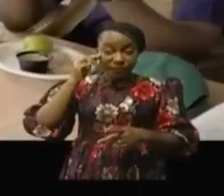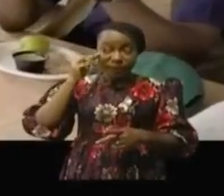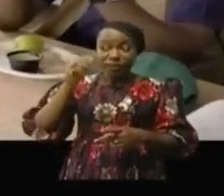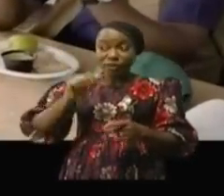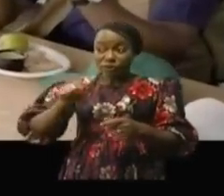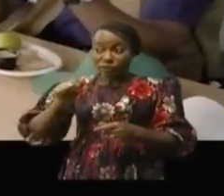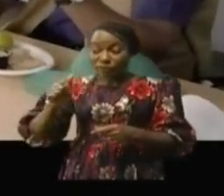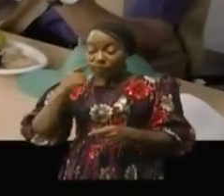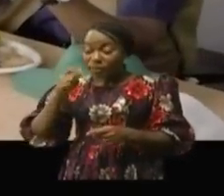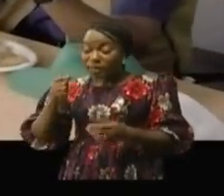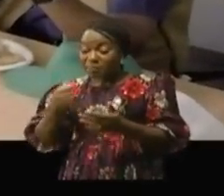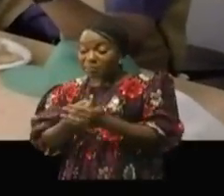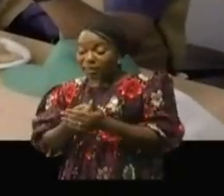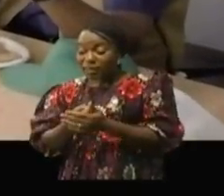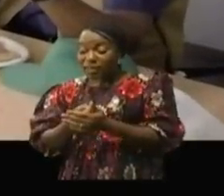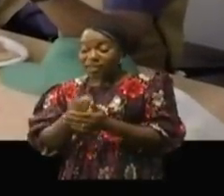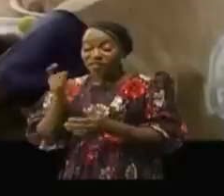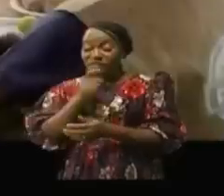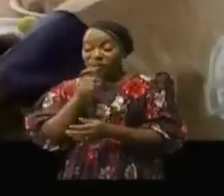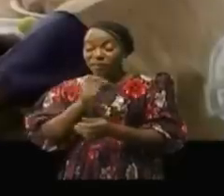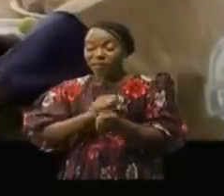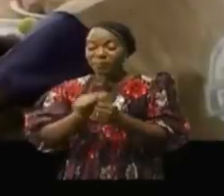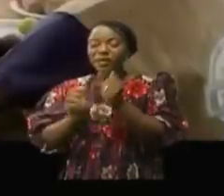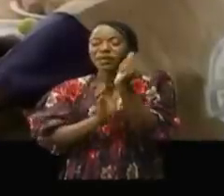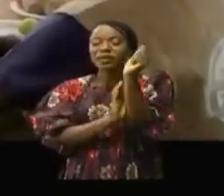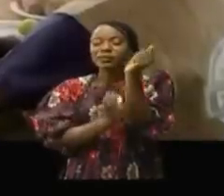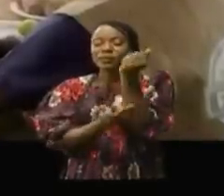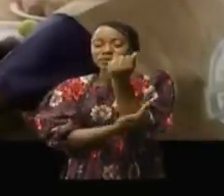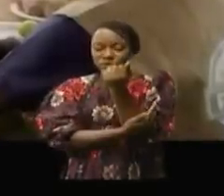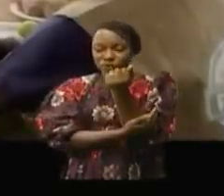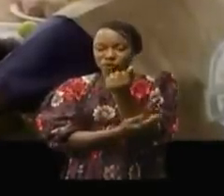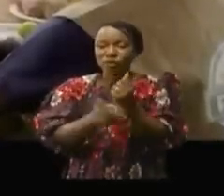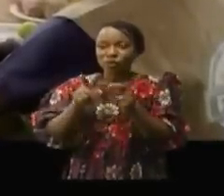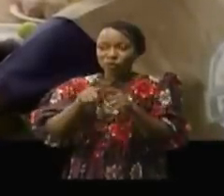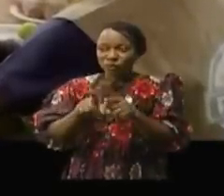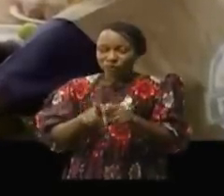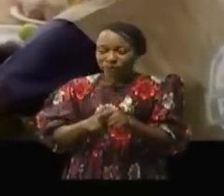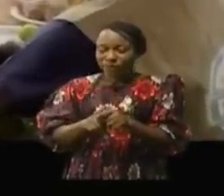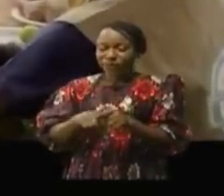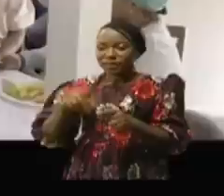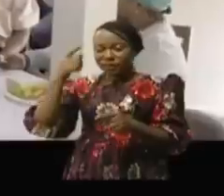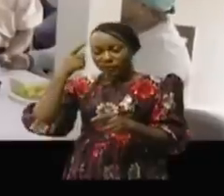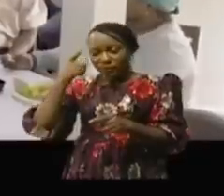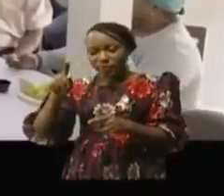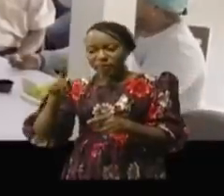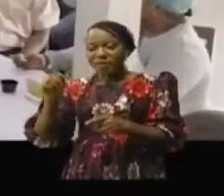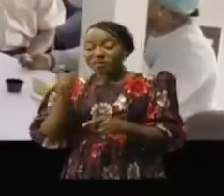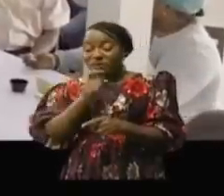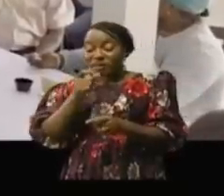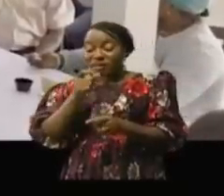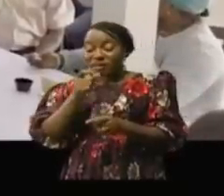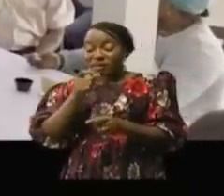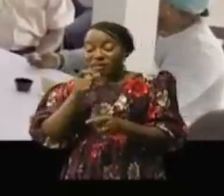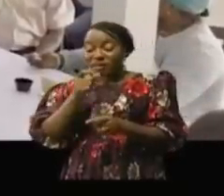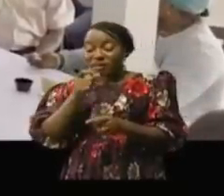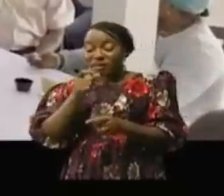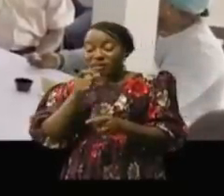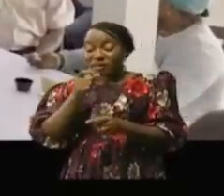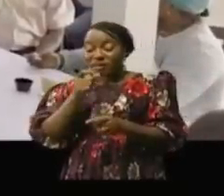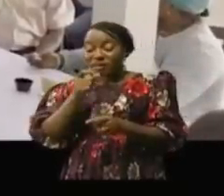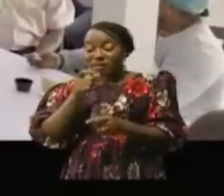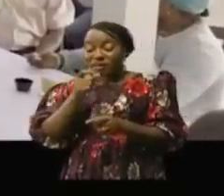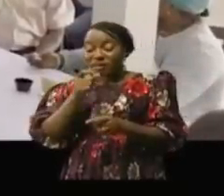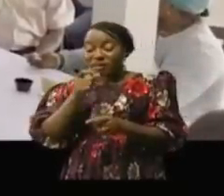pain à base de la farine composite blé manioc, soit 10% de la farine panifiable de manioc, produit par une des boulangeries partenaires